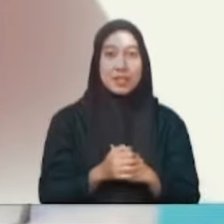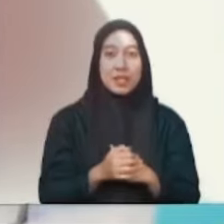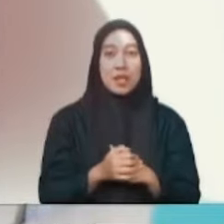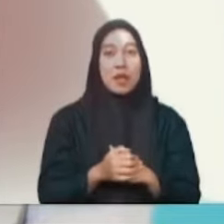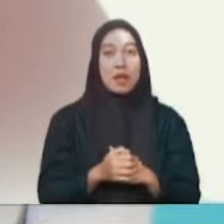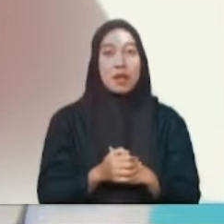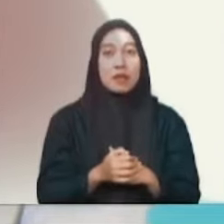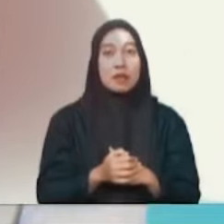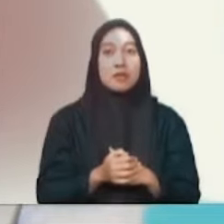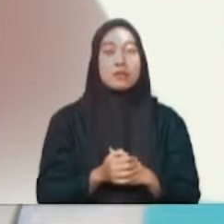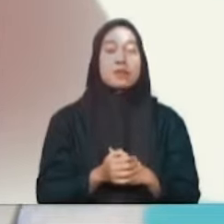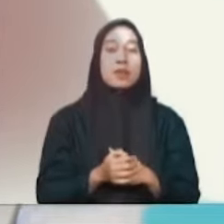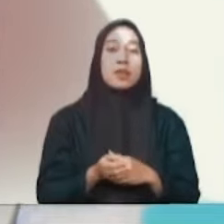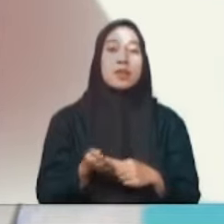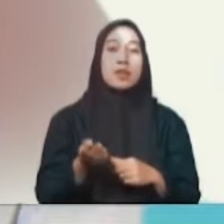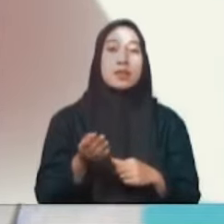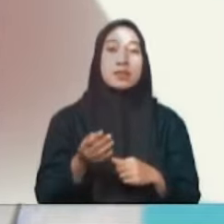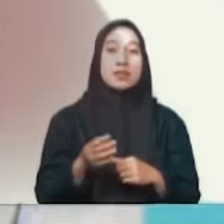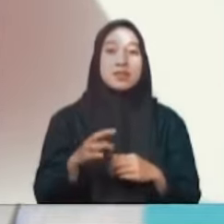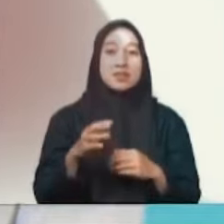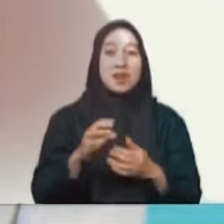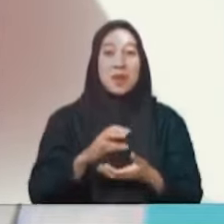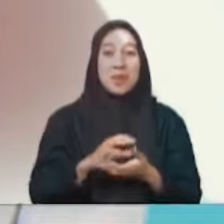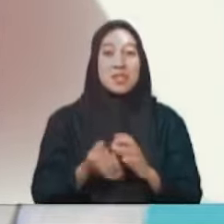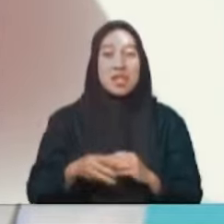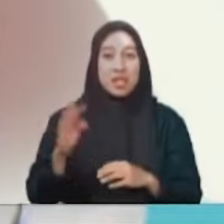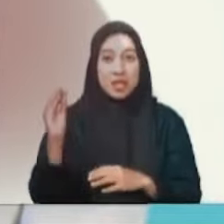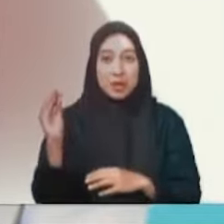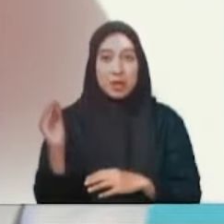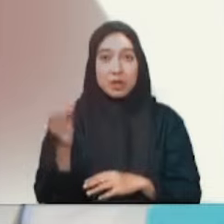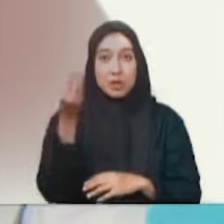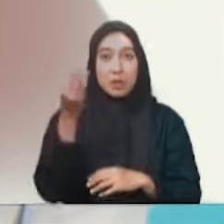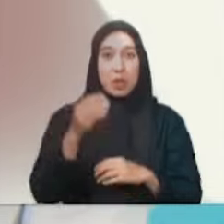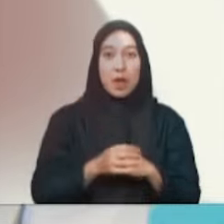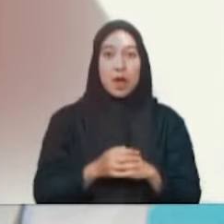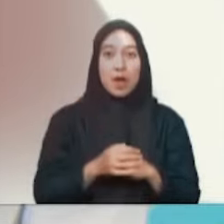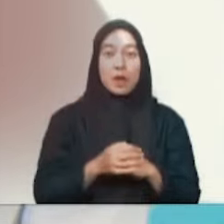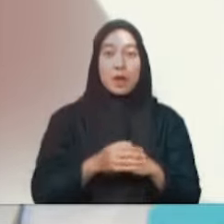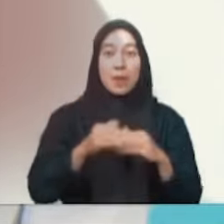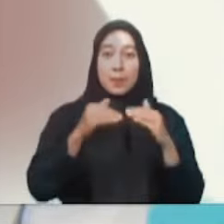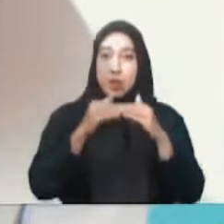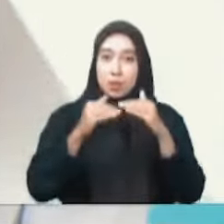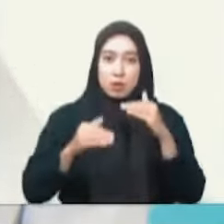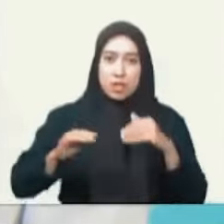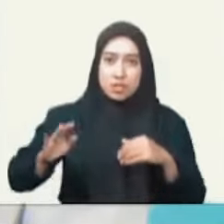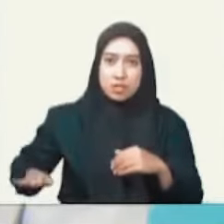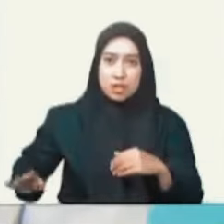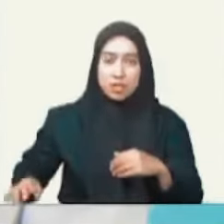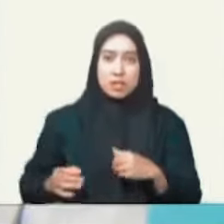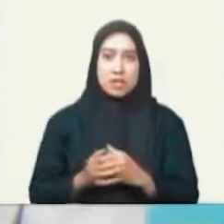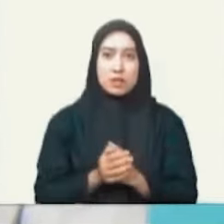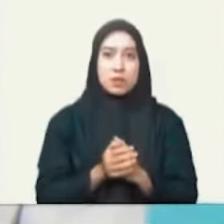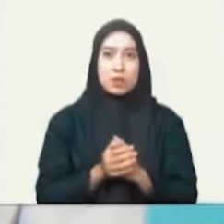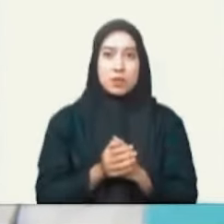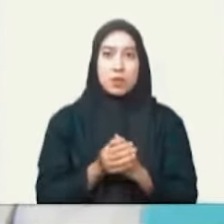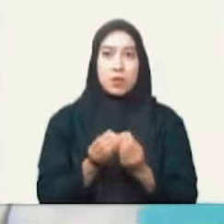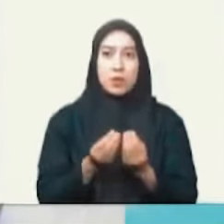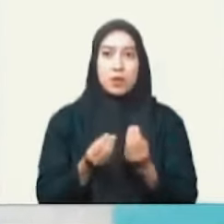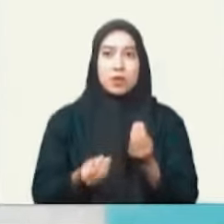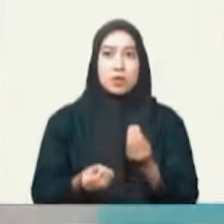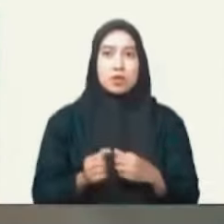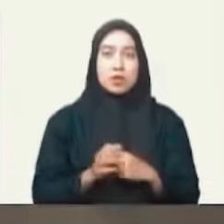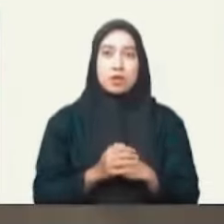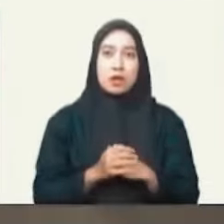Sebenarnya memang jadi ketua penurunan stunting adalah wakil gubernur. Tetapi selama